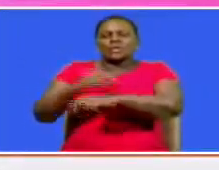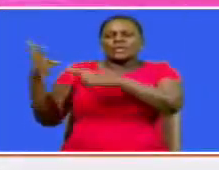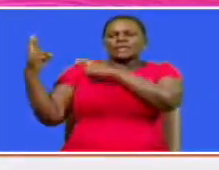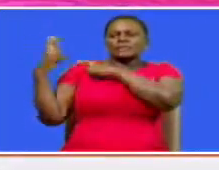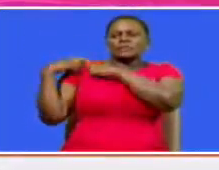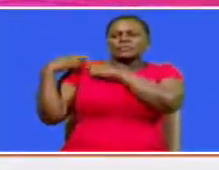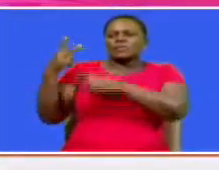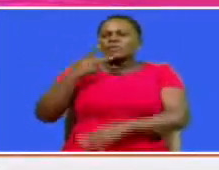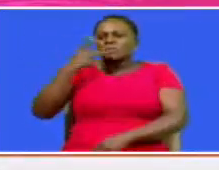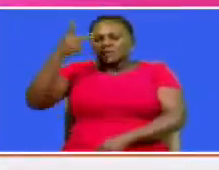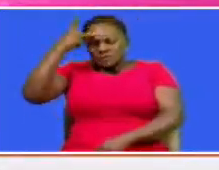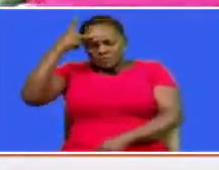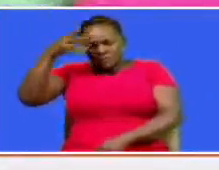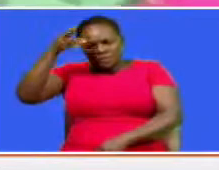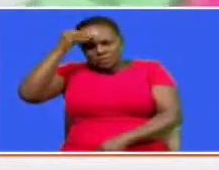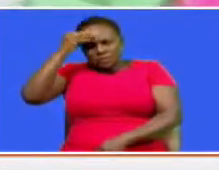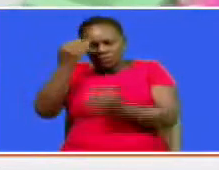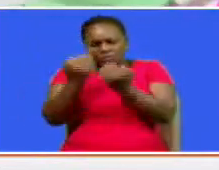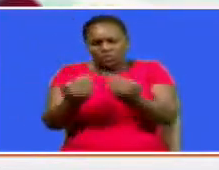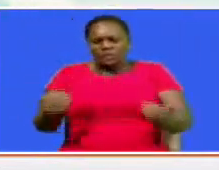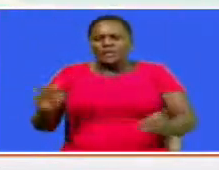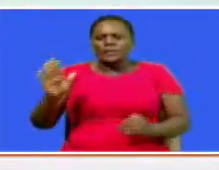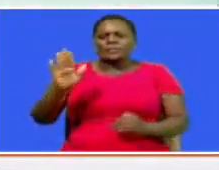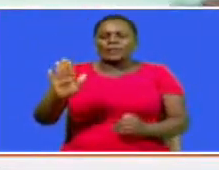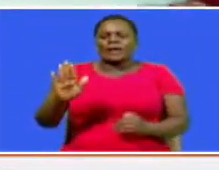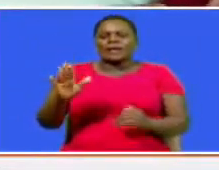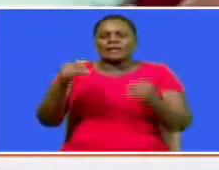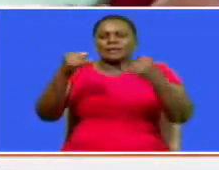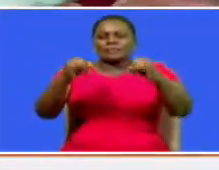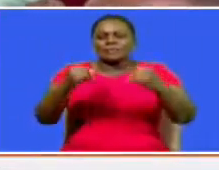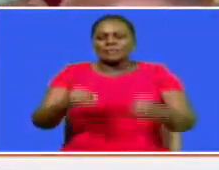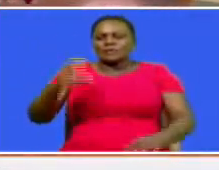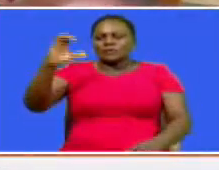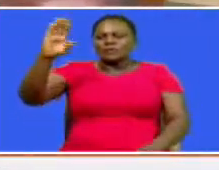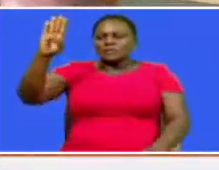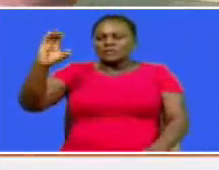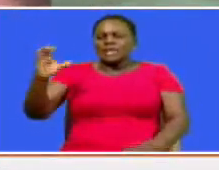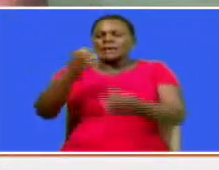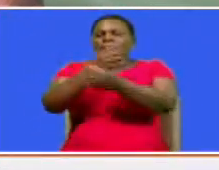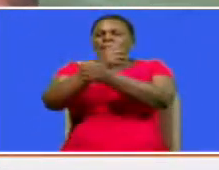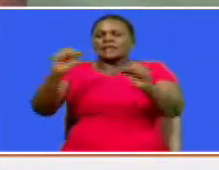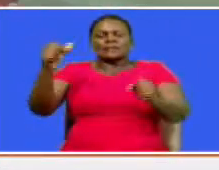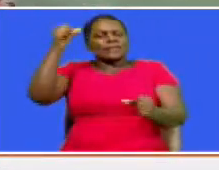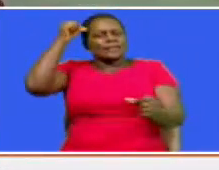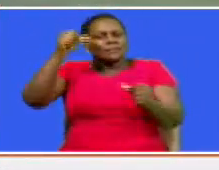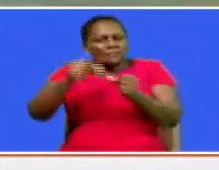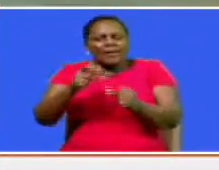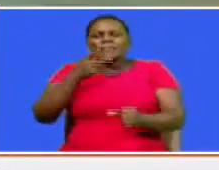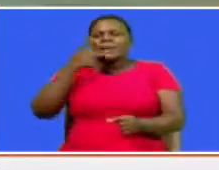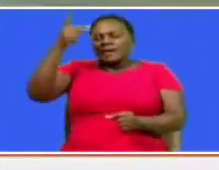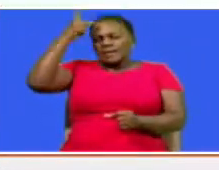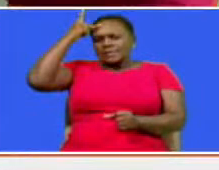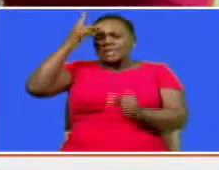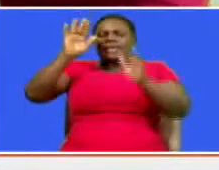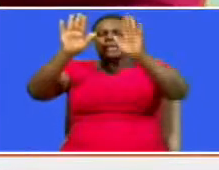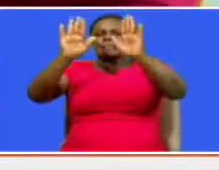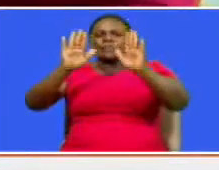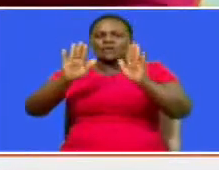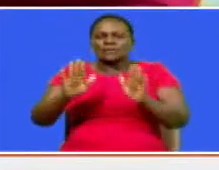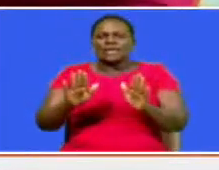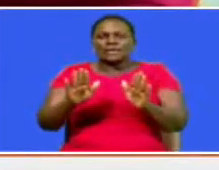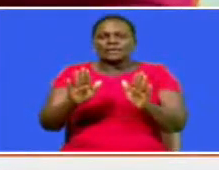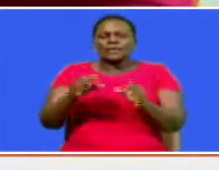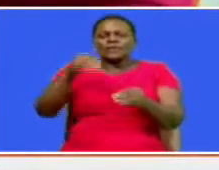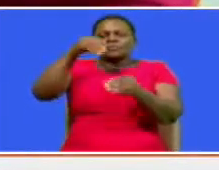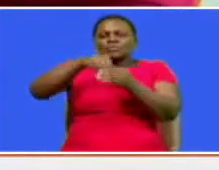la wazazi katika elimu ya watoto wao na utekelezaji wa CBC, Rais amewakumbusha wazazi kuhusu haja na umuhimu wa